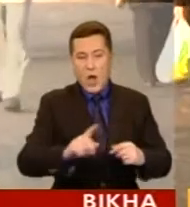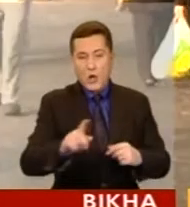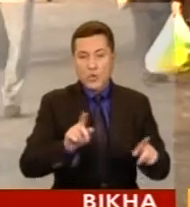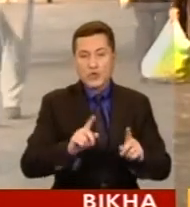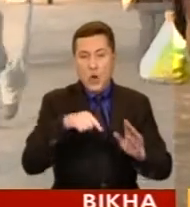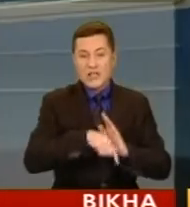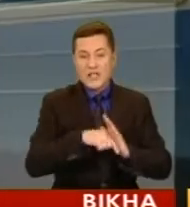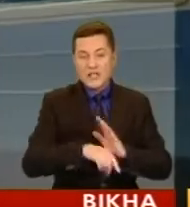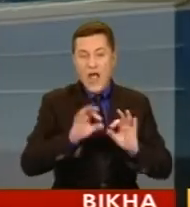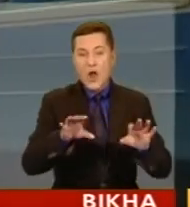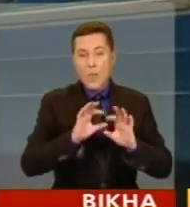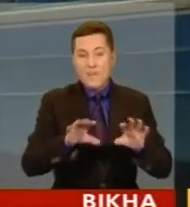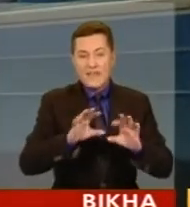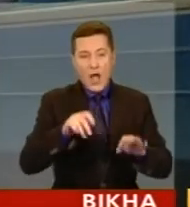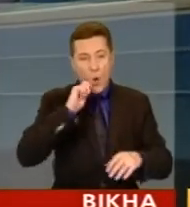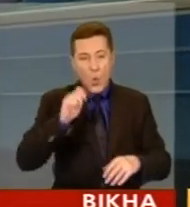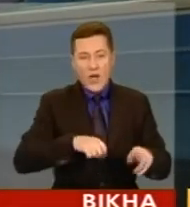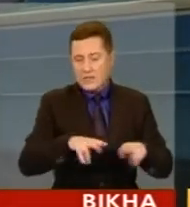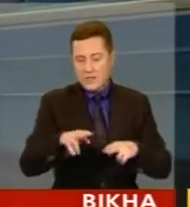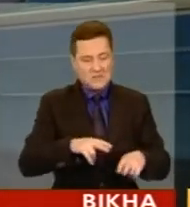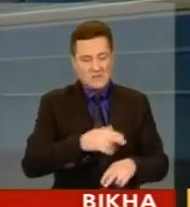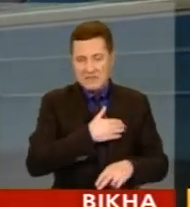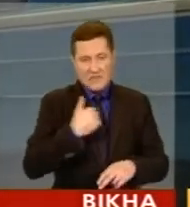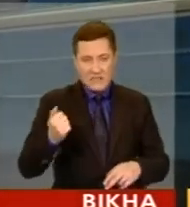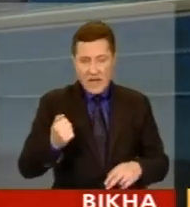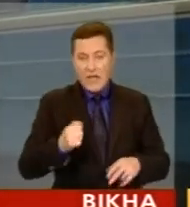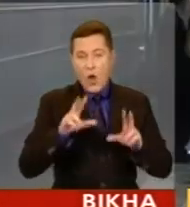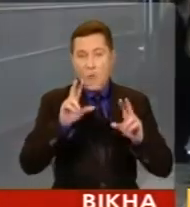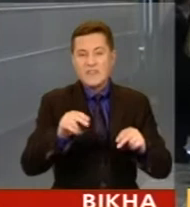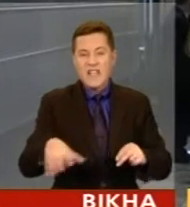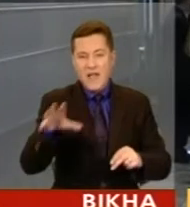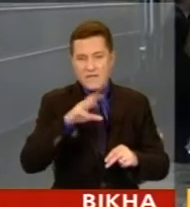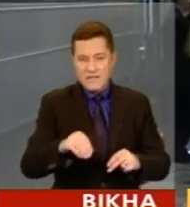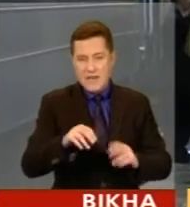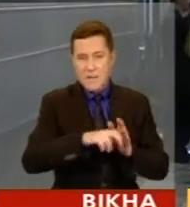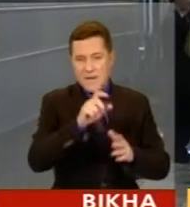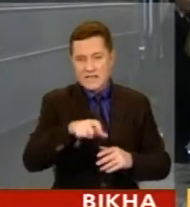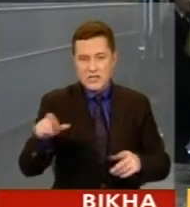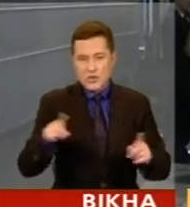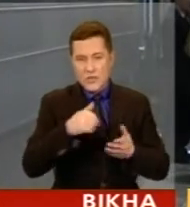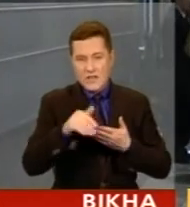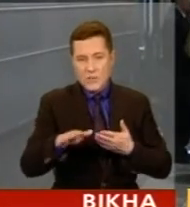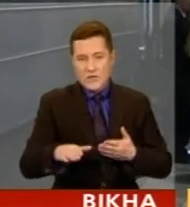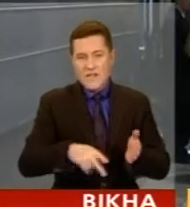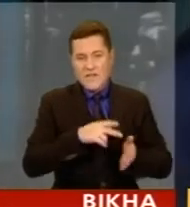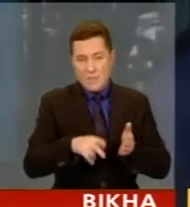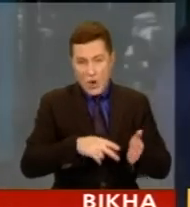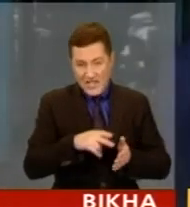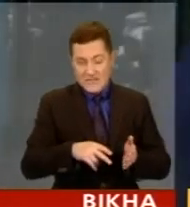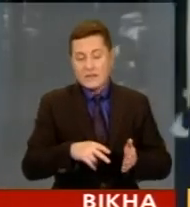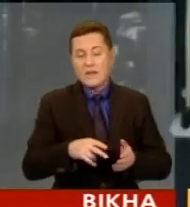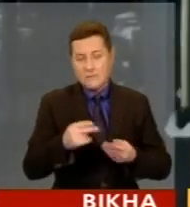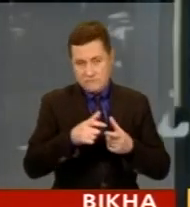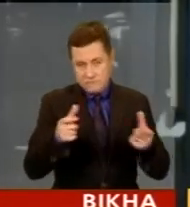означає, докладніше коментувати Укрзалізниця не схотіла. Обіцяє усім пасажирам, що відмовляться від поїздки, гроші повернуть.